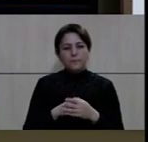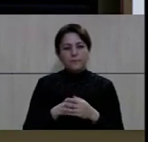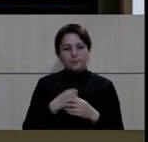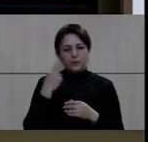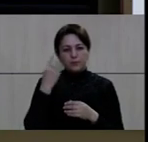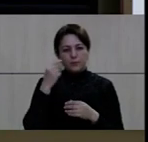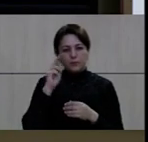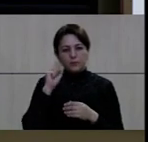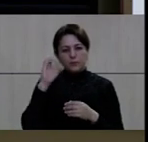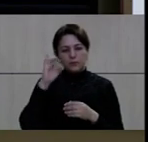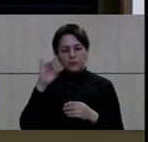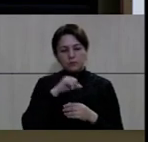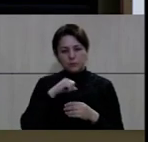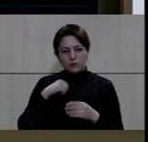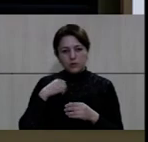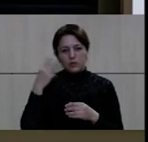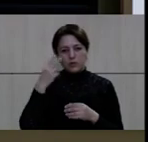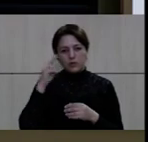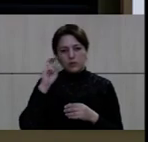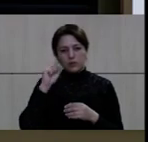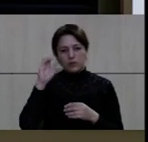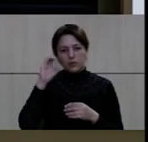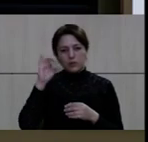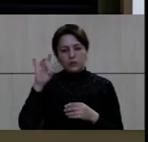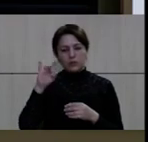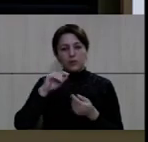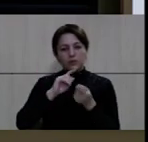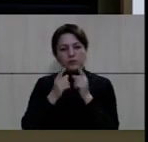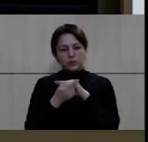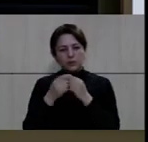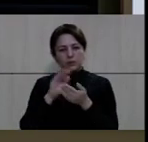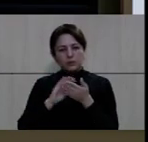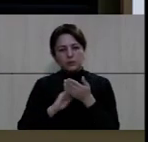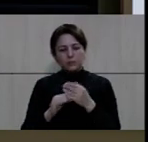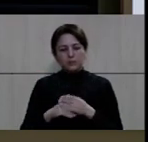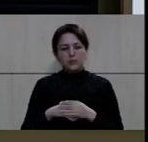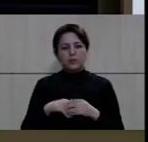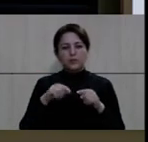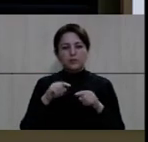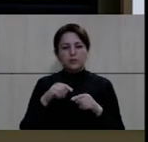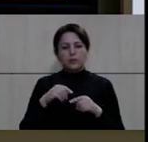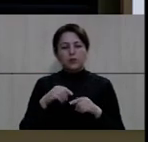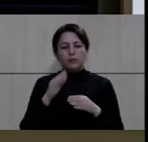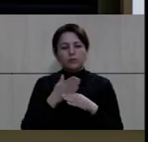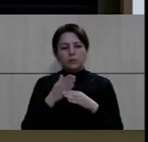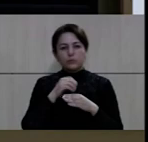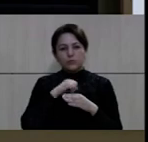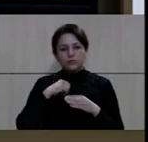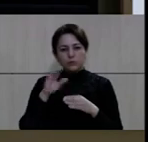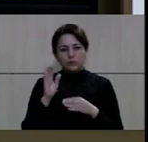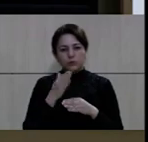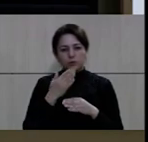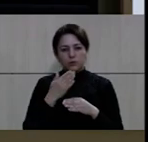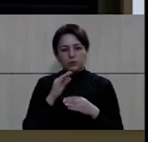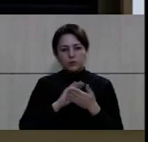Birinchi kasrni o'zi, ikkinchi kasrni esa teskarisini yozdik. Ya'ni bo'linuvchini o'zini yozdik,